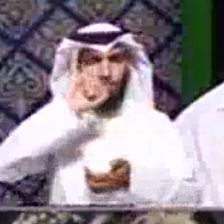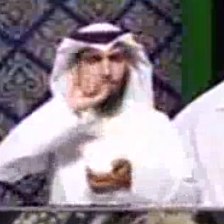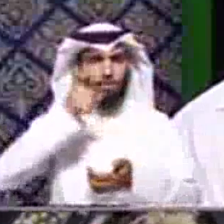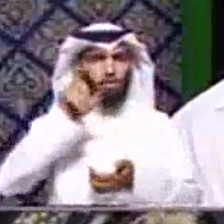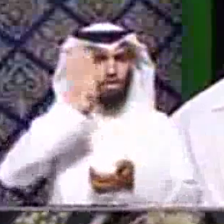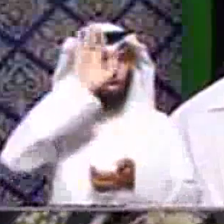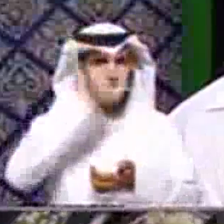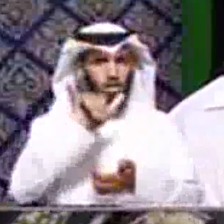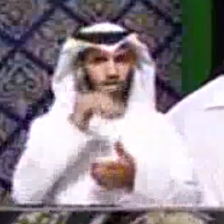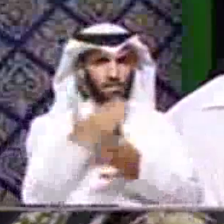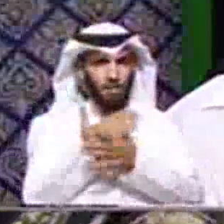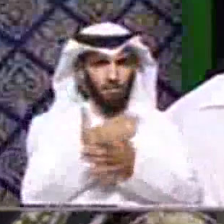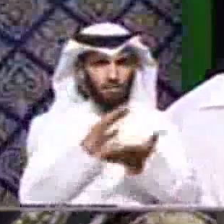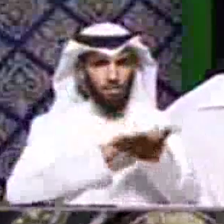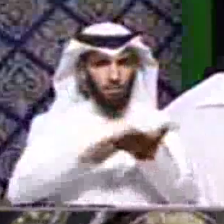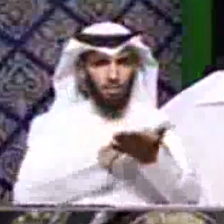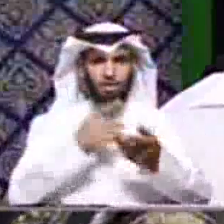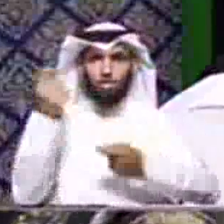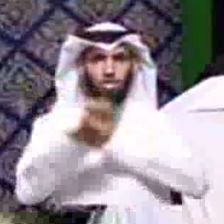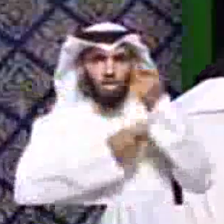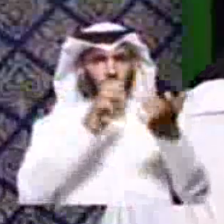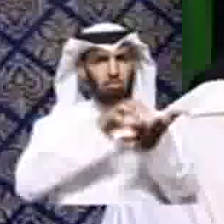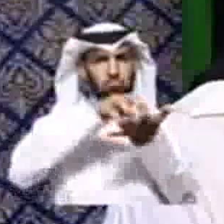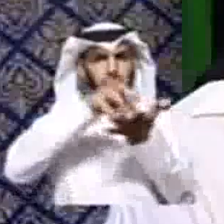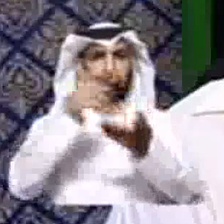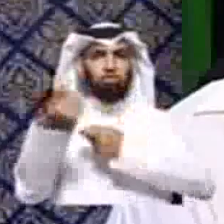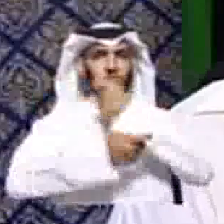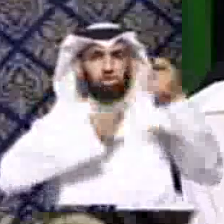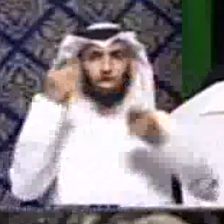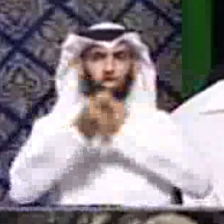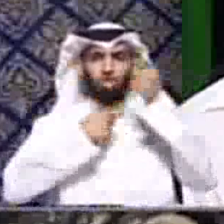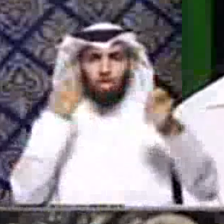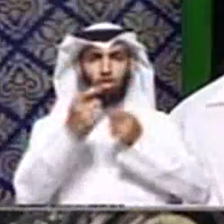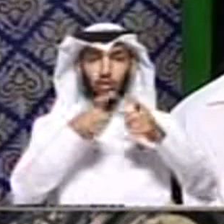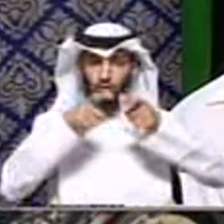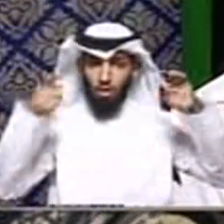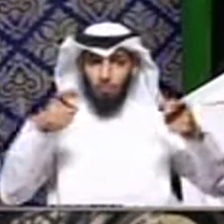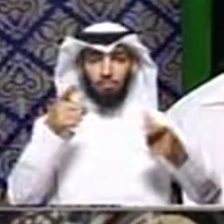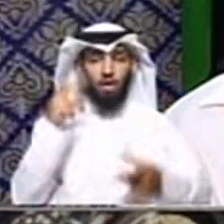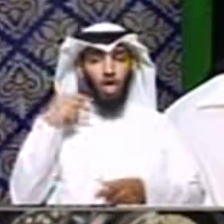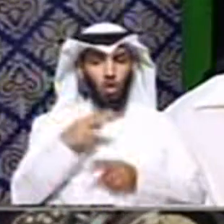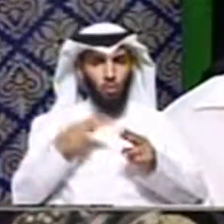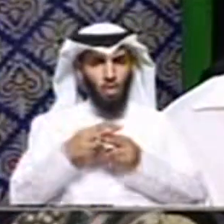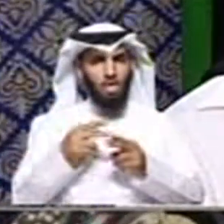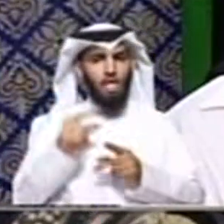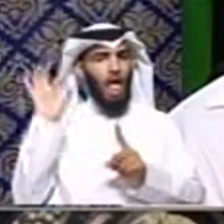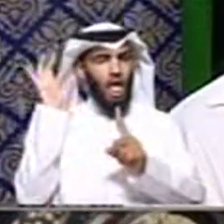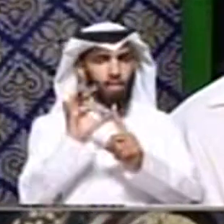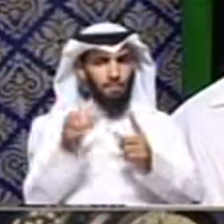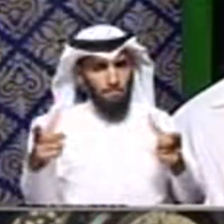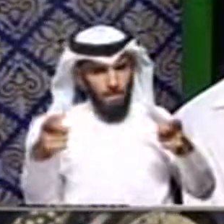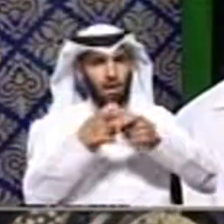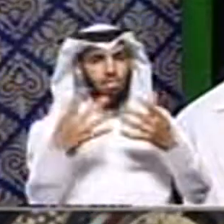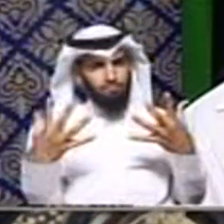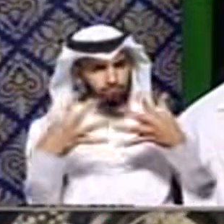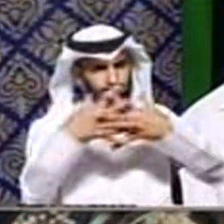وإنشاء منطقة تجارة حرة عربية كبرى. رؤيتنا إحنا كدولة الكويت توحيد الإجراءات وتطويره